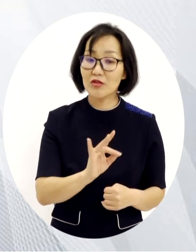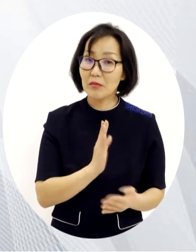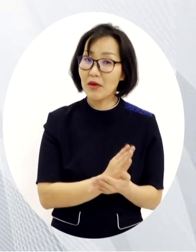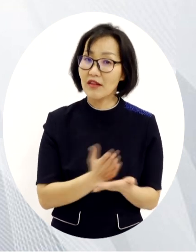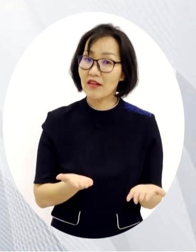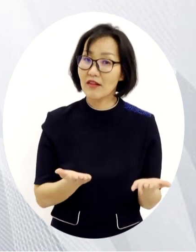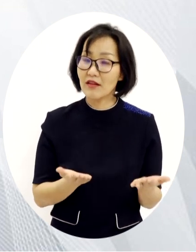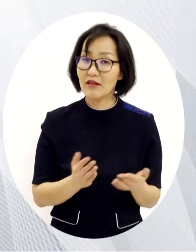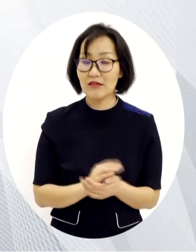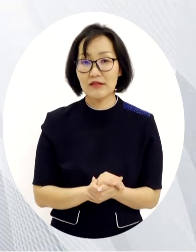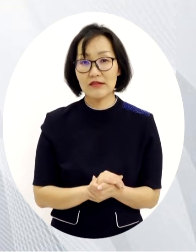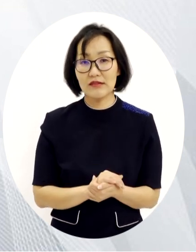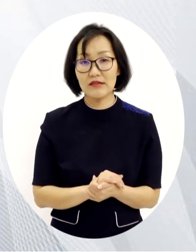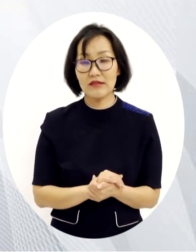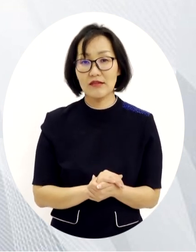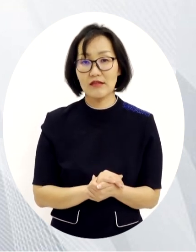үйлчлүүлэгчтэй болсон бэ.